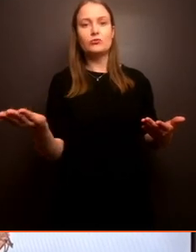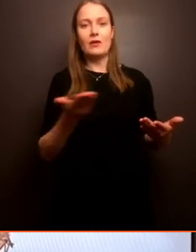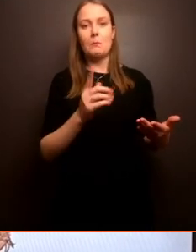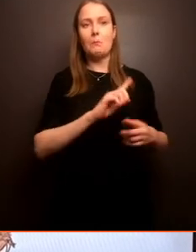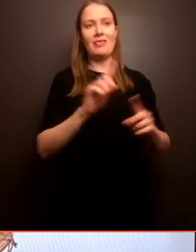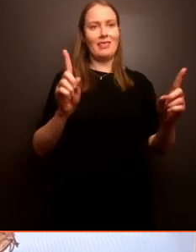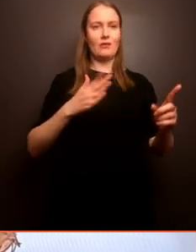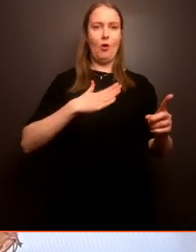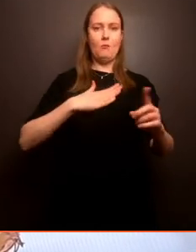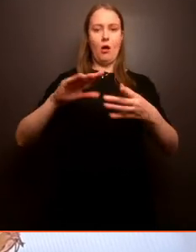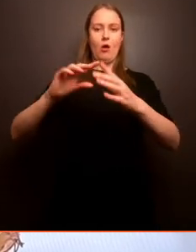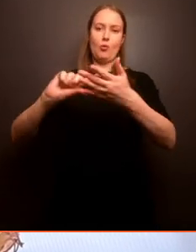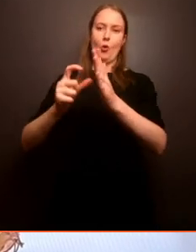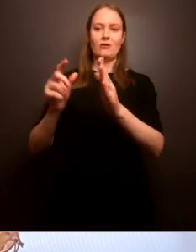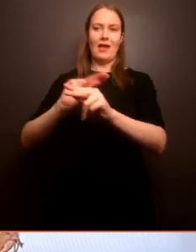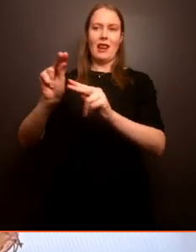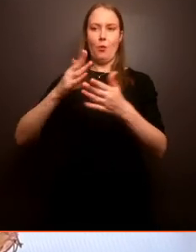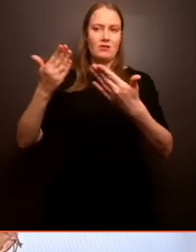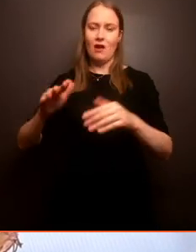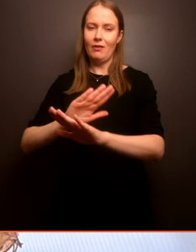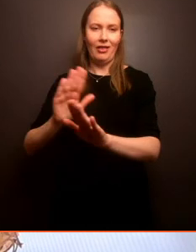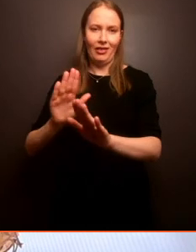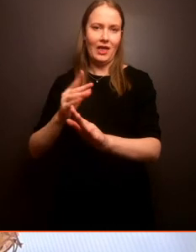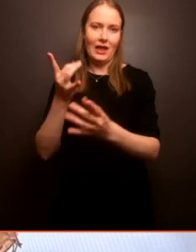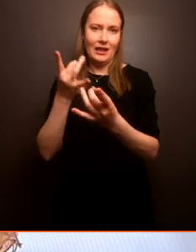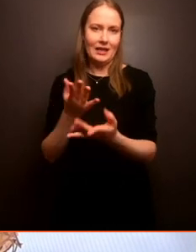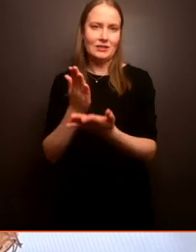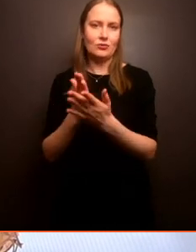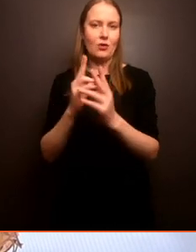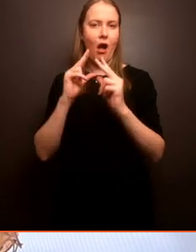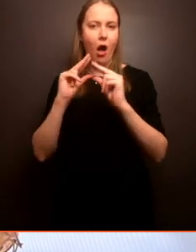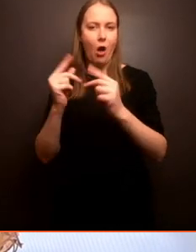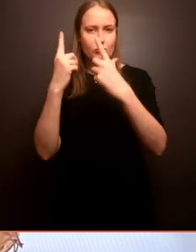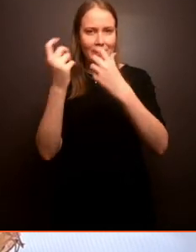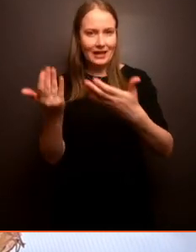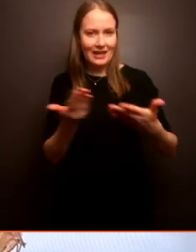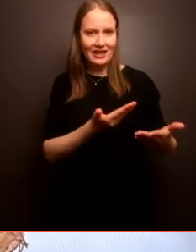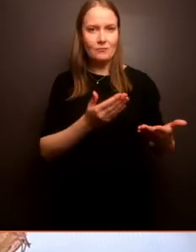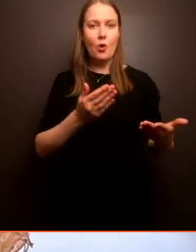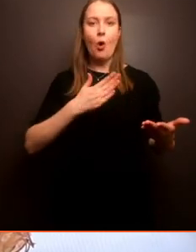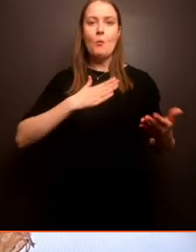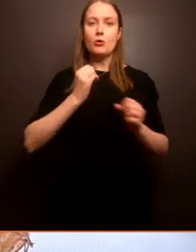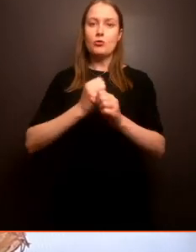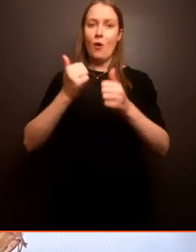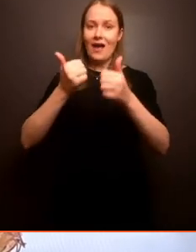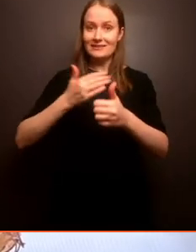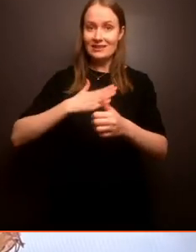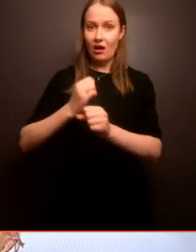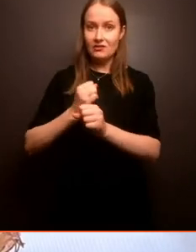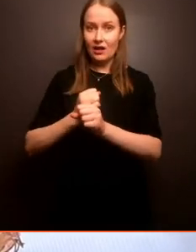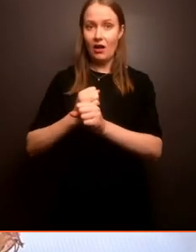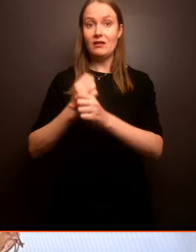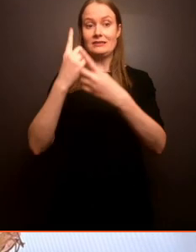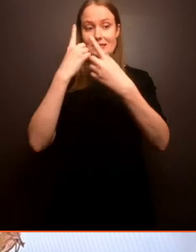tööandja vahenditega või korterit, aga see adekvaatne informatsioon, mida mul on maja selle jaoks, et ma saaksin oma töö hästi tehtud. See meenutab mulle